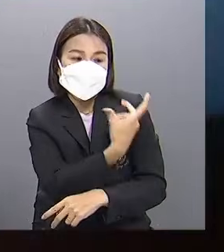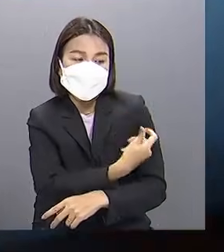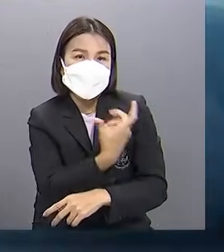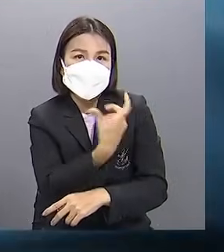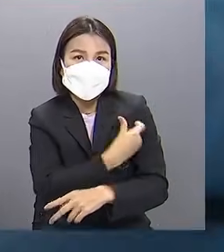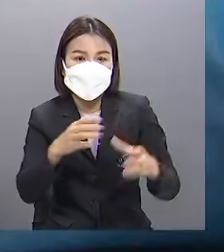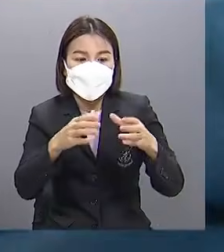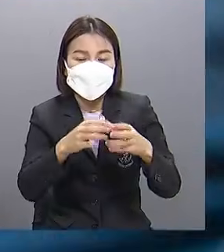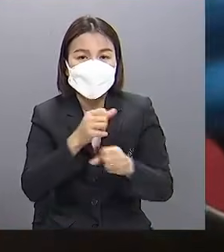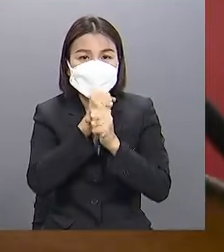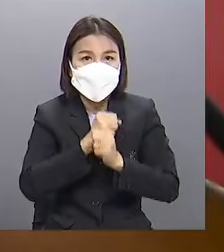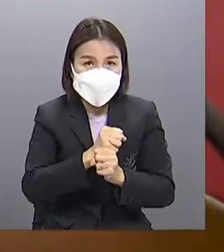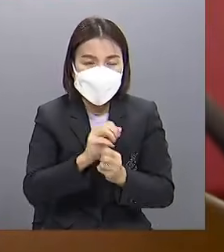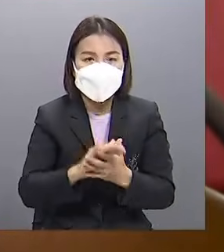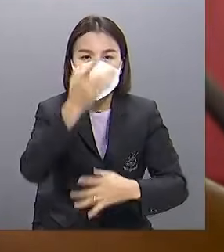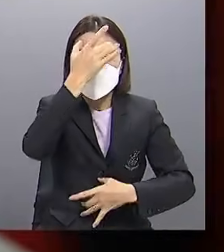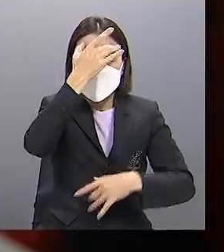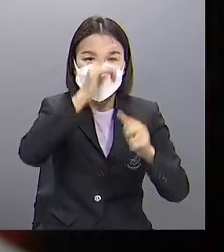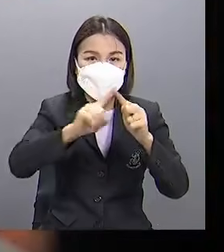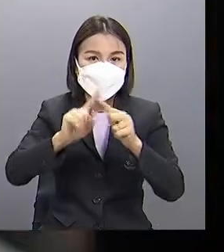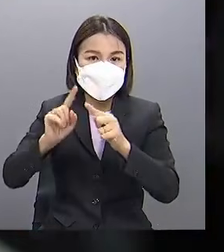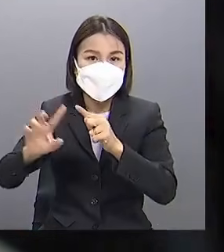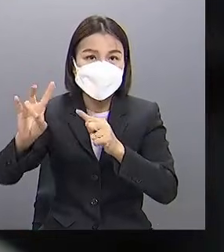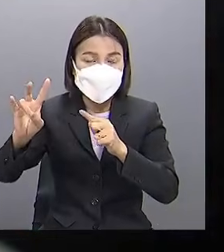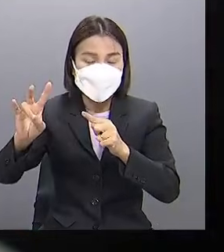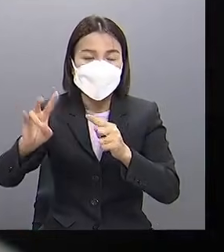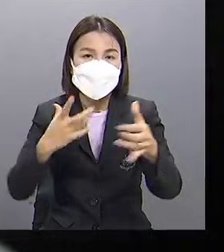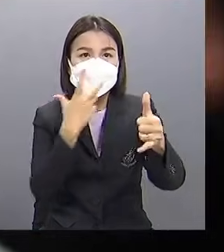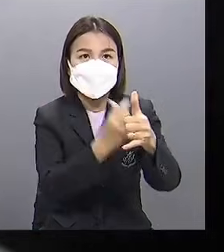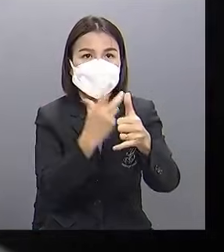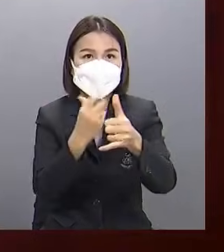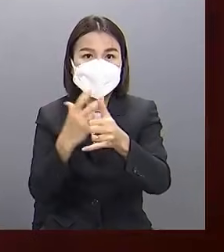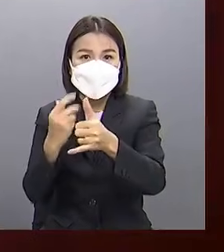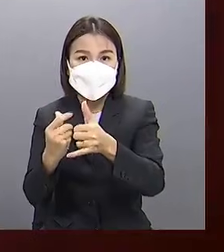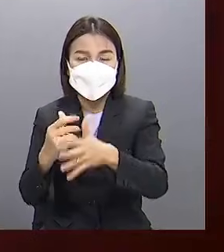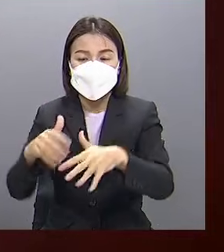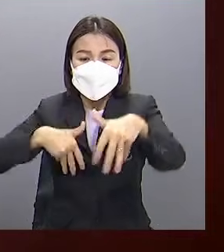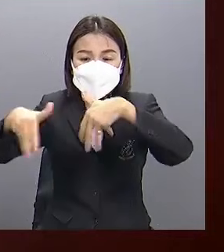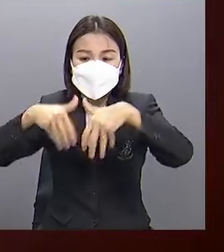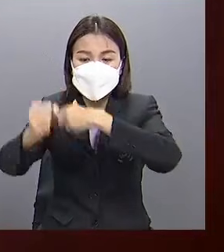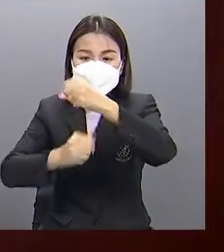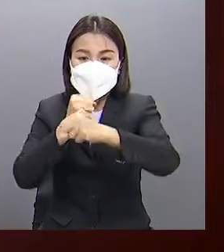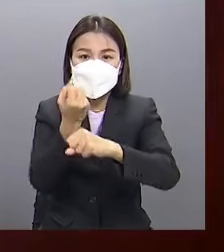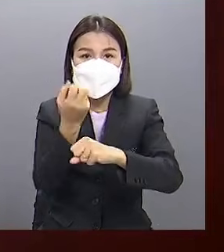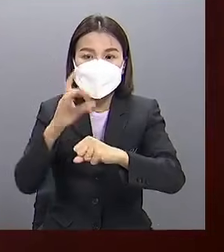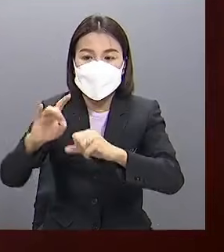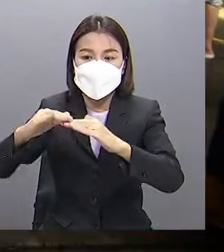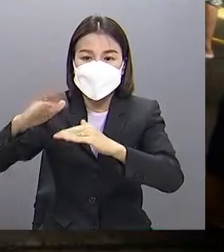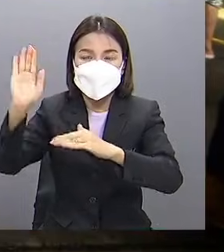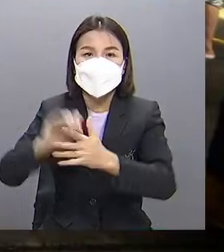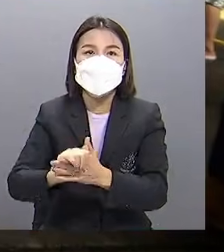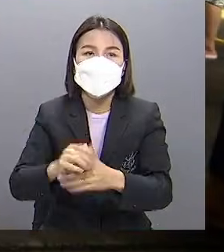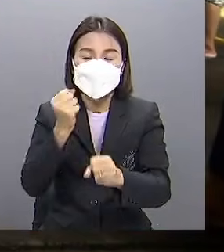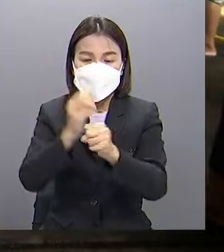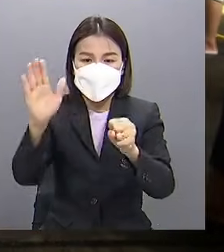ผู้ป่วย7โรคเรื้อรังและประชาชนที่มีอายุตั้งแต่18ปีขึ้นไปเพื่อครอบคลุมพื้นที่หลัก3ชุมช